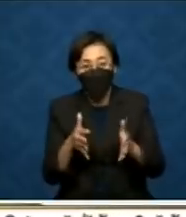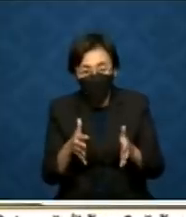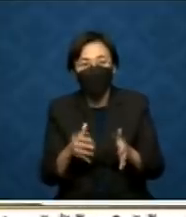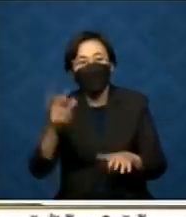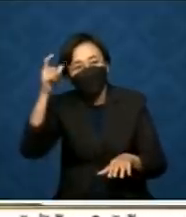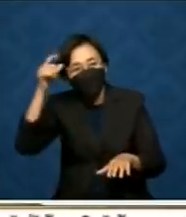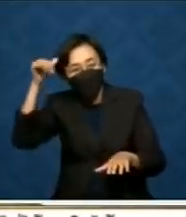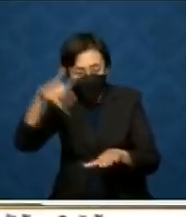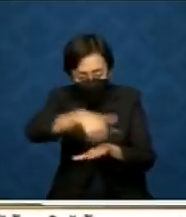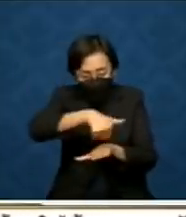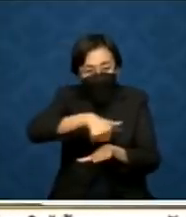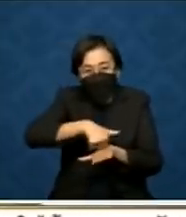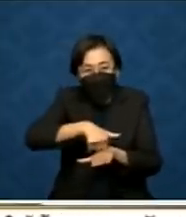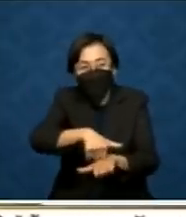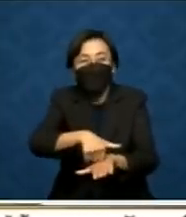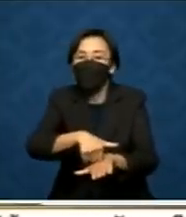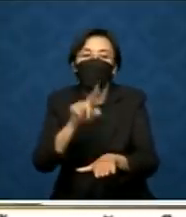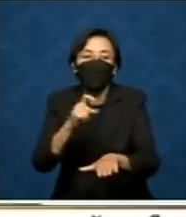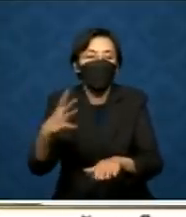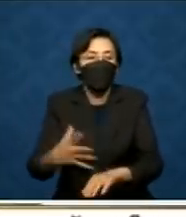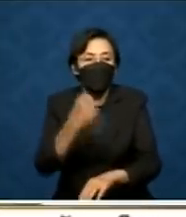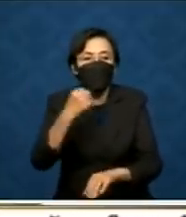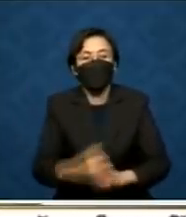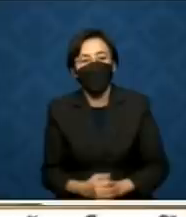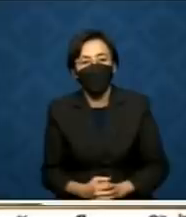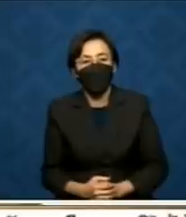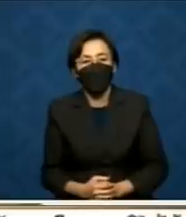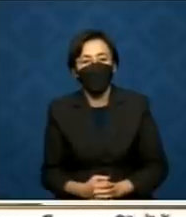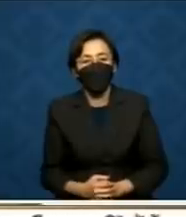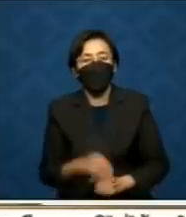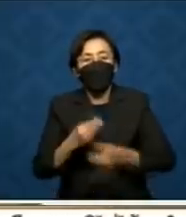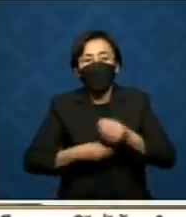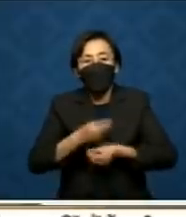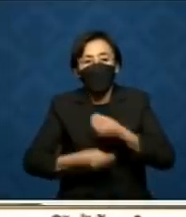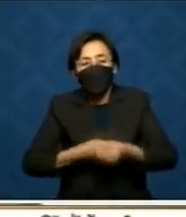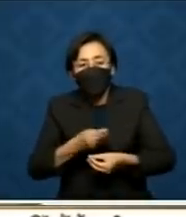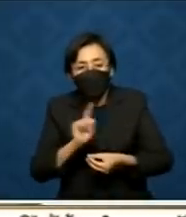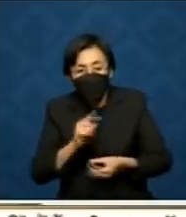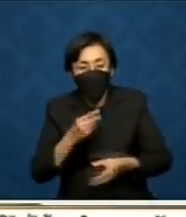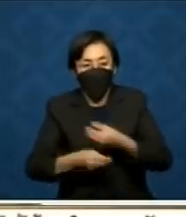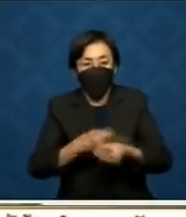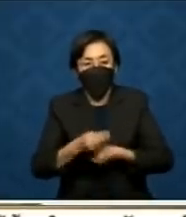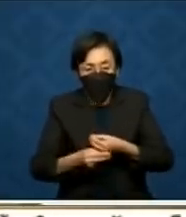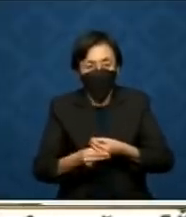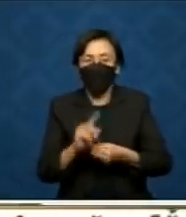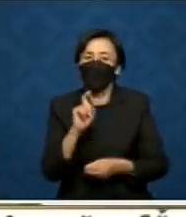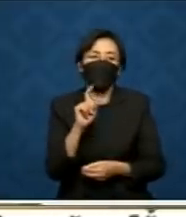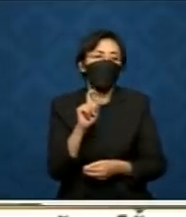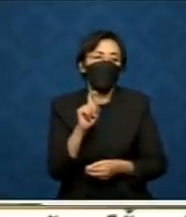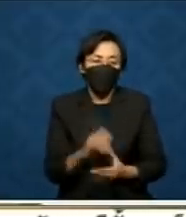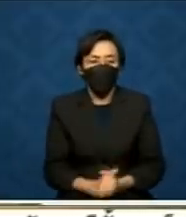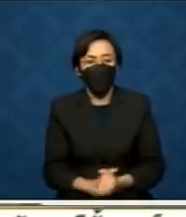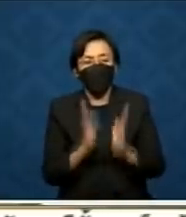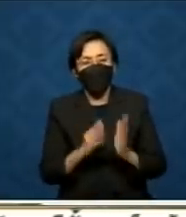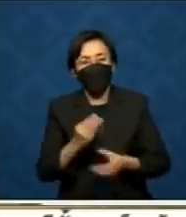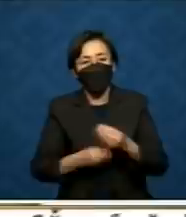ขายเป็นตลาดนัดจอดถูกยึดแต่แม่ค้าขายของที่ตลาดนั้นตายเดี๋ยว